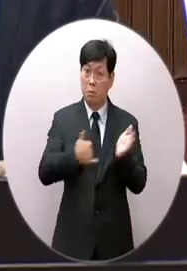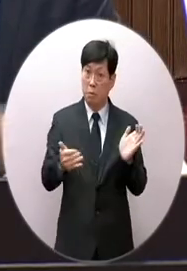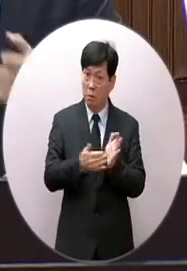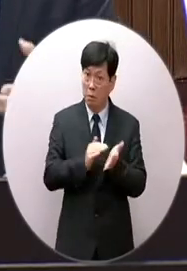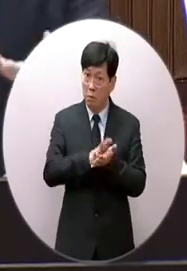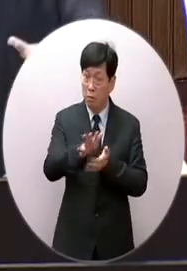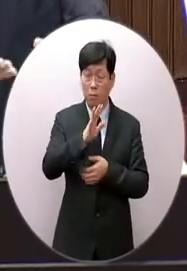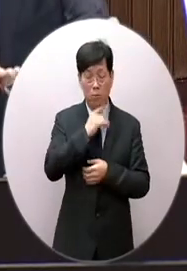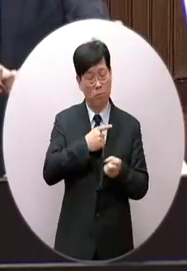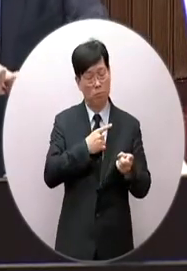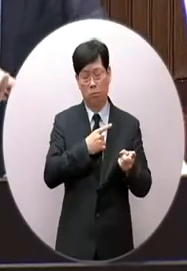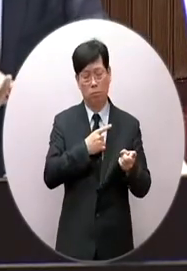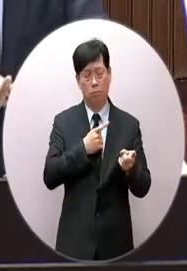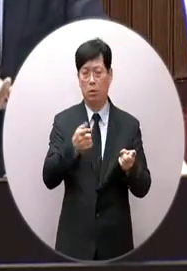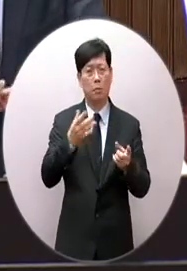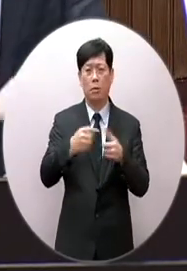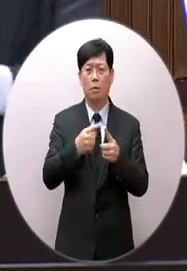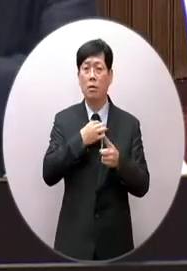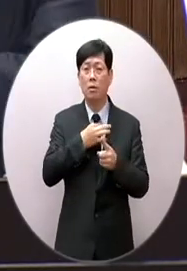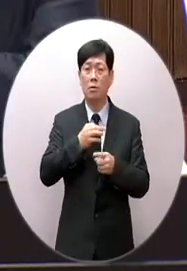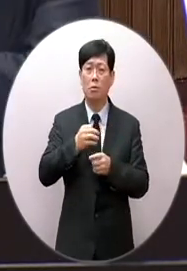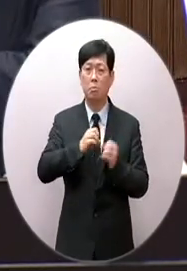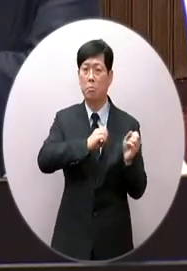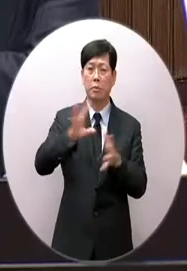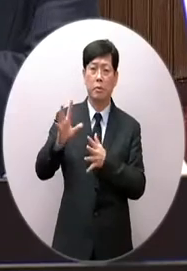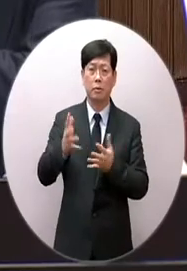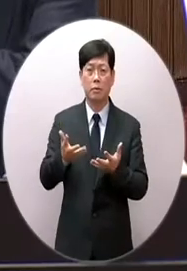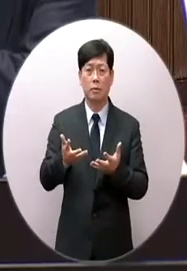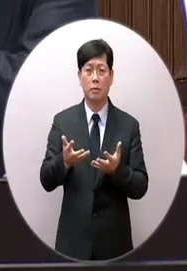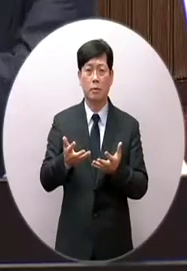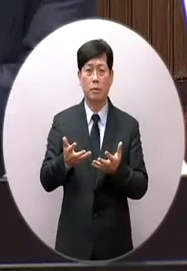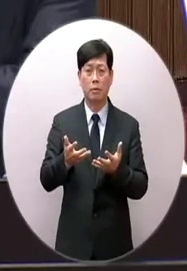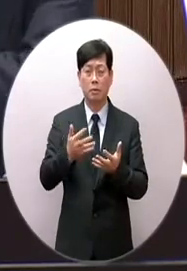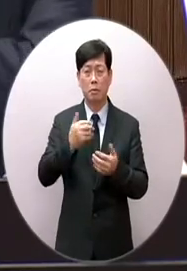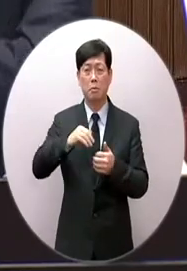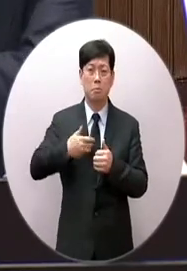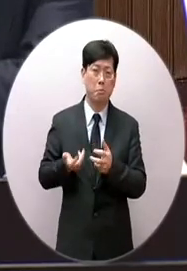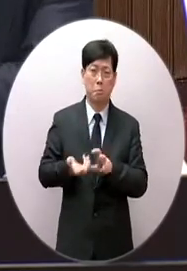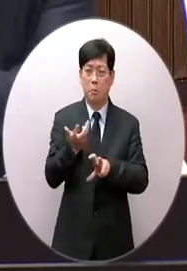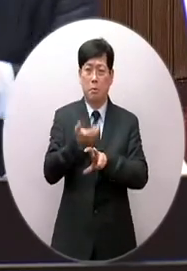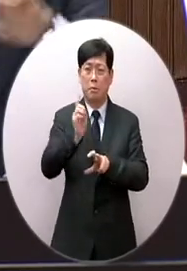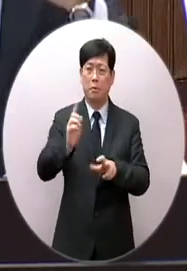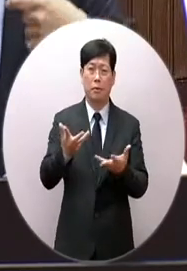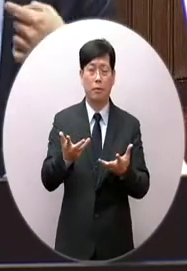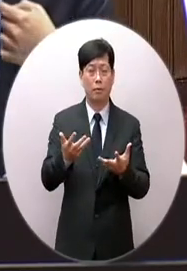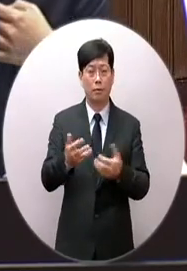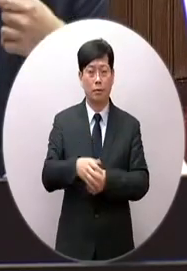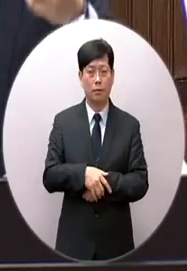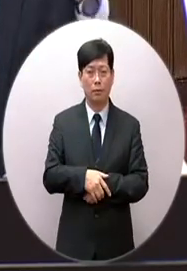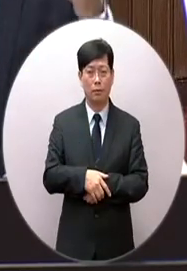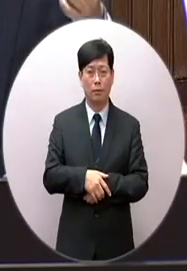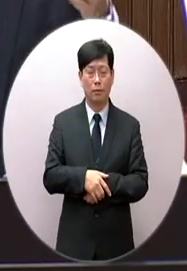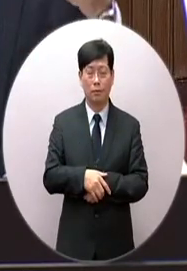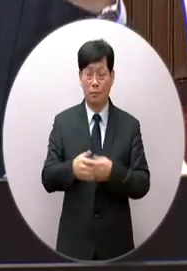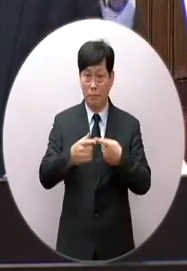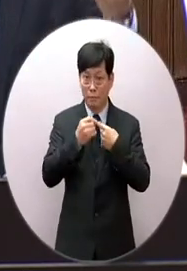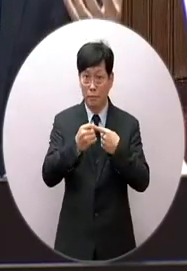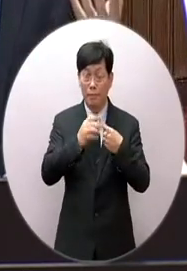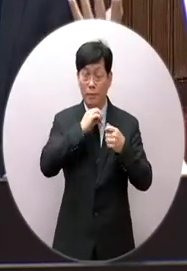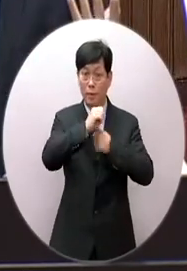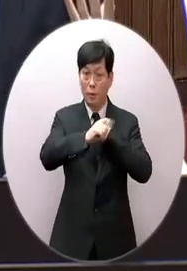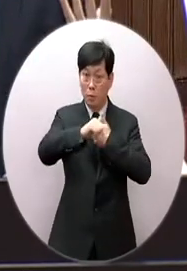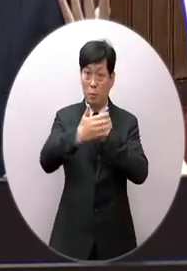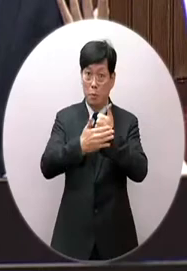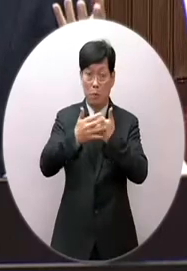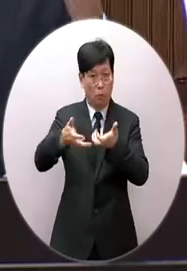之后呢，卖方可能啊，真的没有人要了，就可能把它销毁了或者扔到销毁。这部分呢，哦，第一个动保